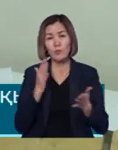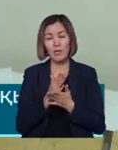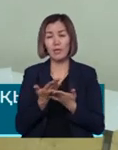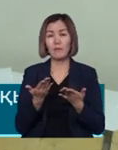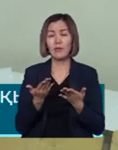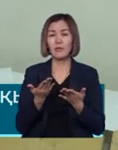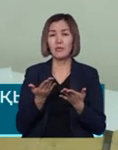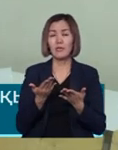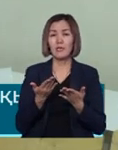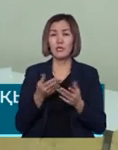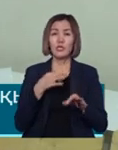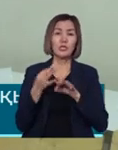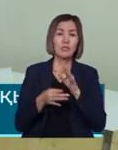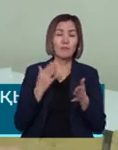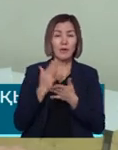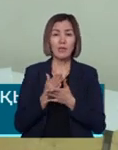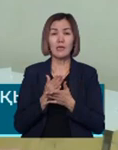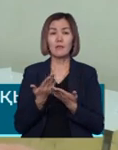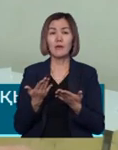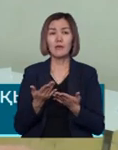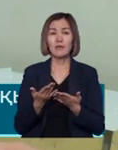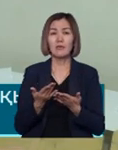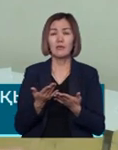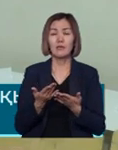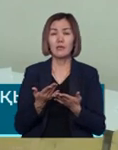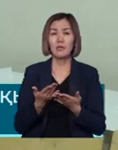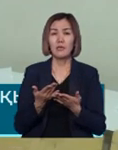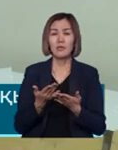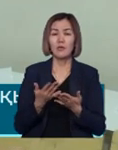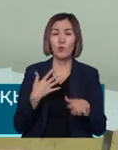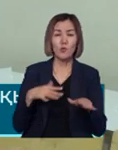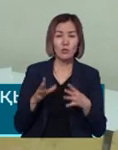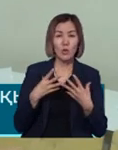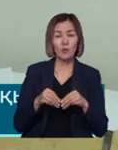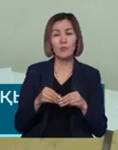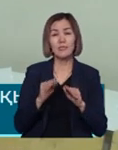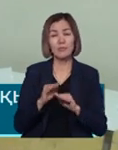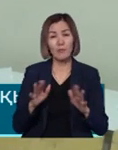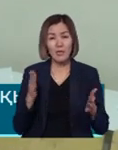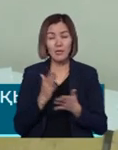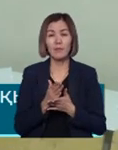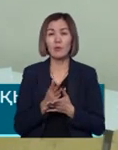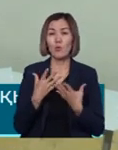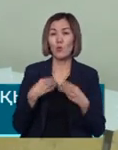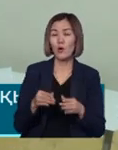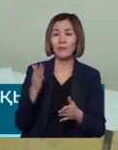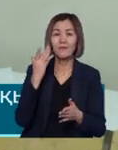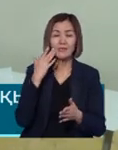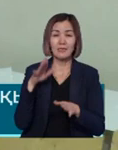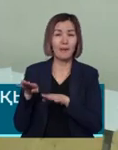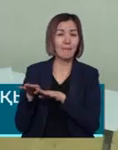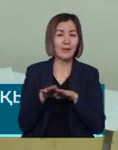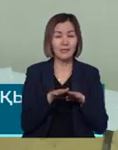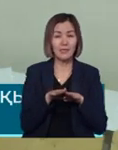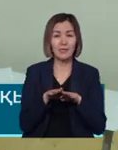сонымен қатар жетім балалар бар, ата-ана құқығынан айырылған балалар бар. Сондықтан оларды біз қоғамнан шектетпей